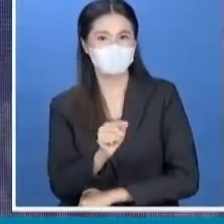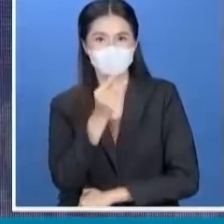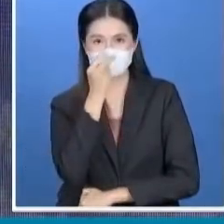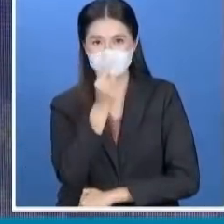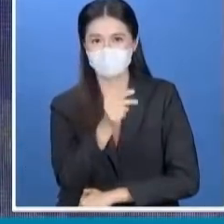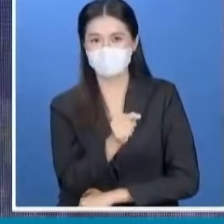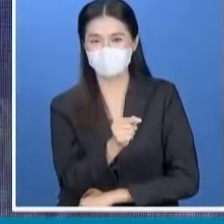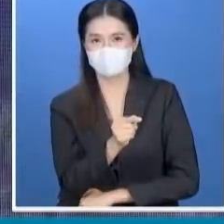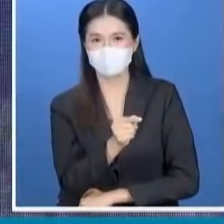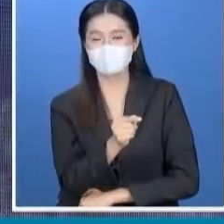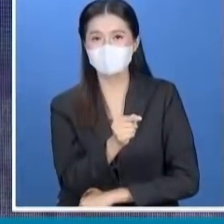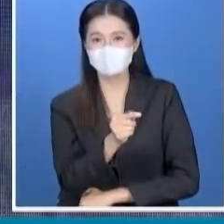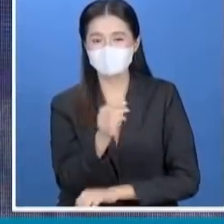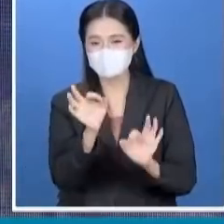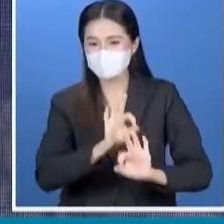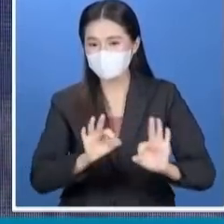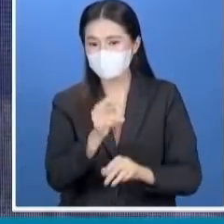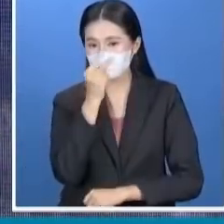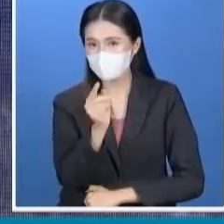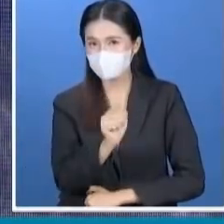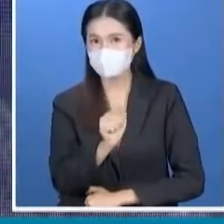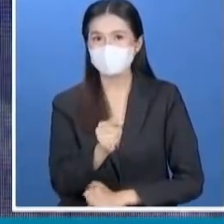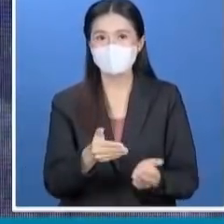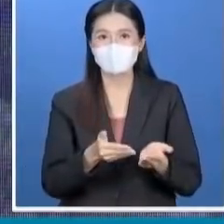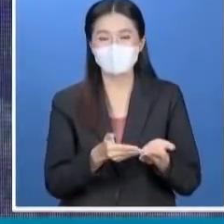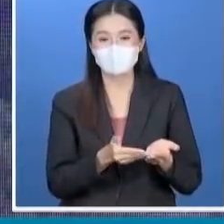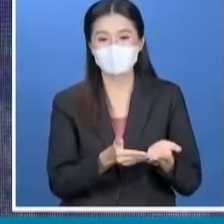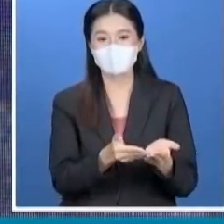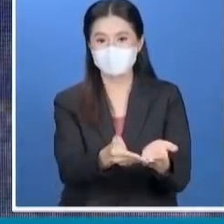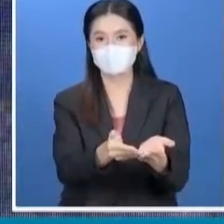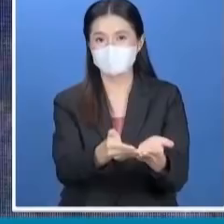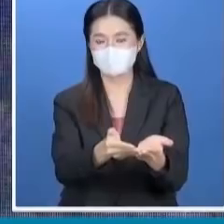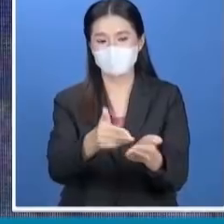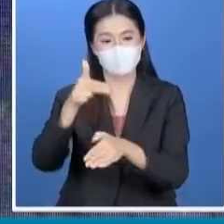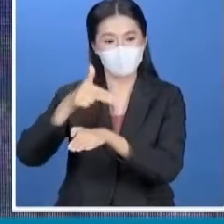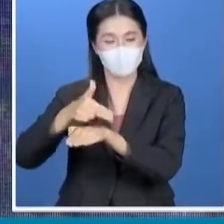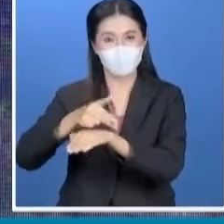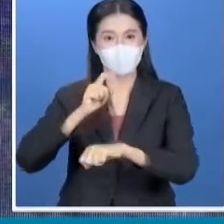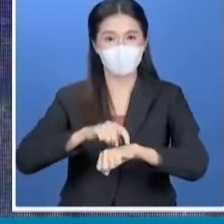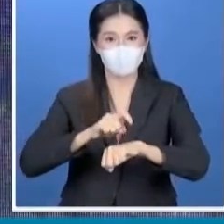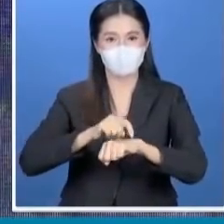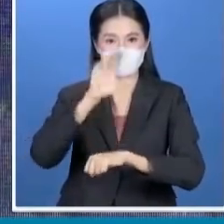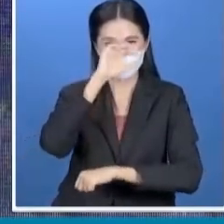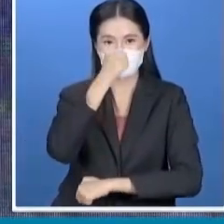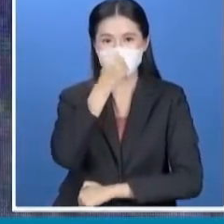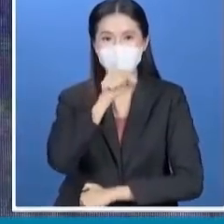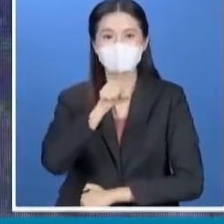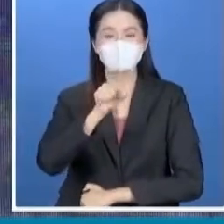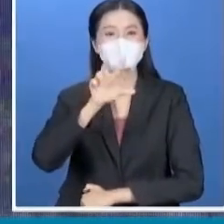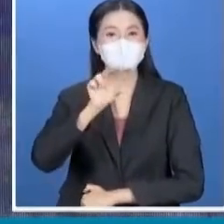ได้เห็นรายละเอียดที่สำคัญโดยเริ่มจากครั้งแรกที่เรือได้ผ่านเข้ามาที่กล้องจุดนี้เมื่อเวลา